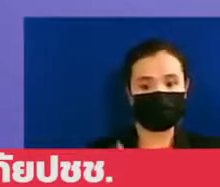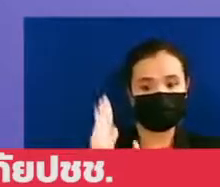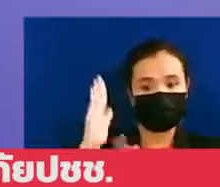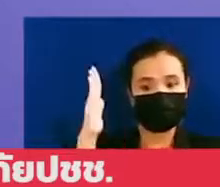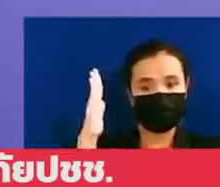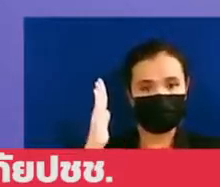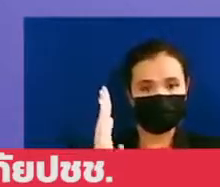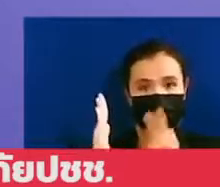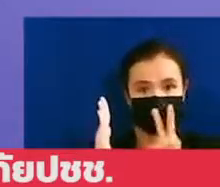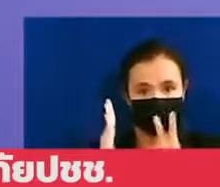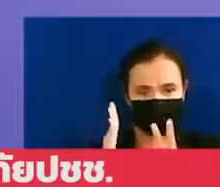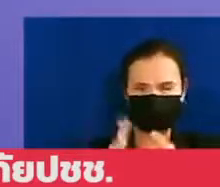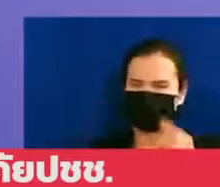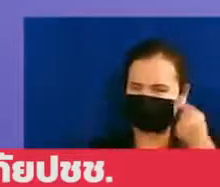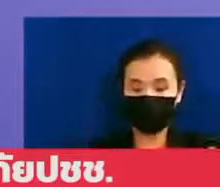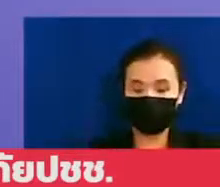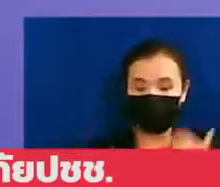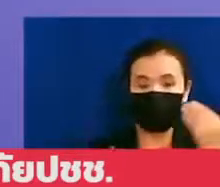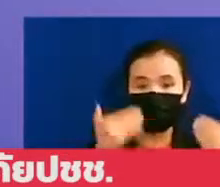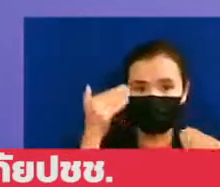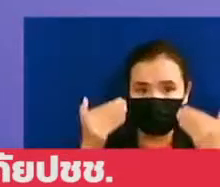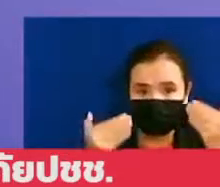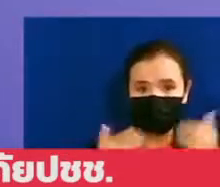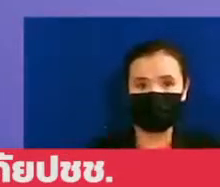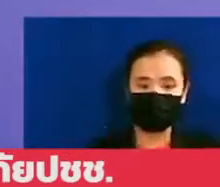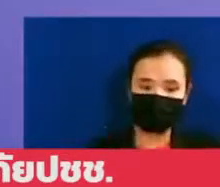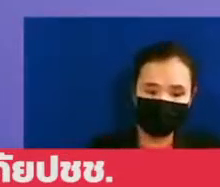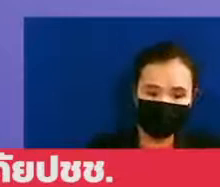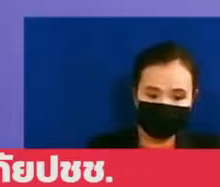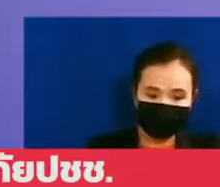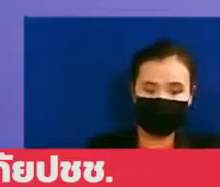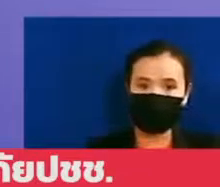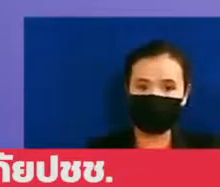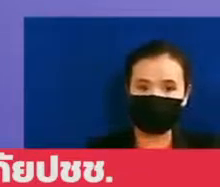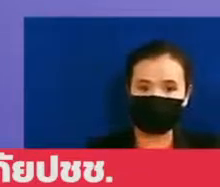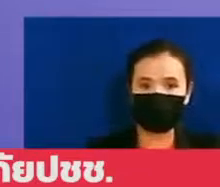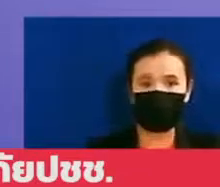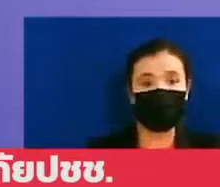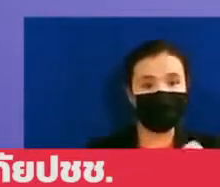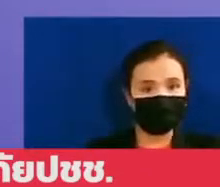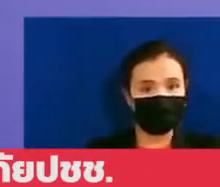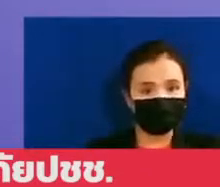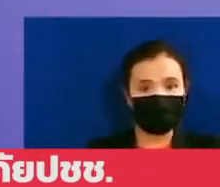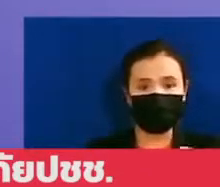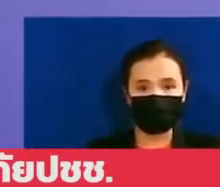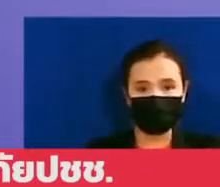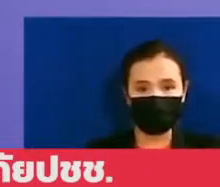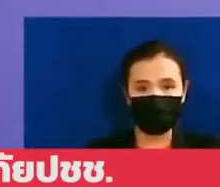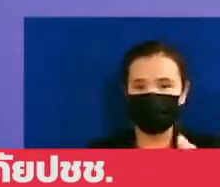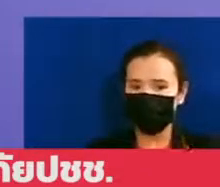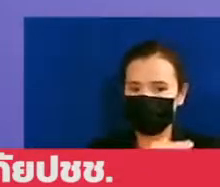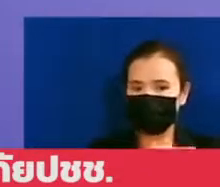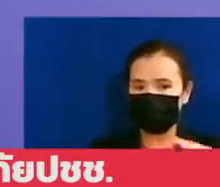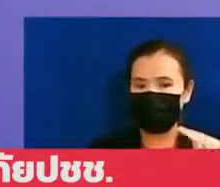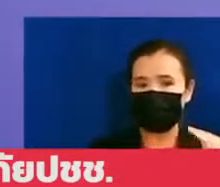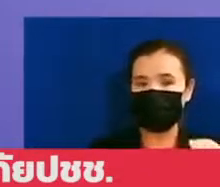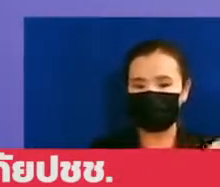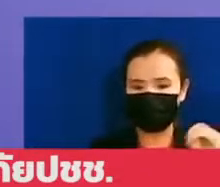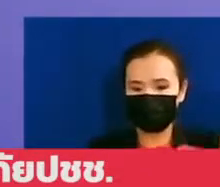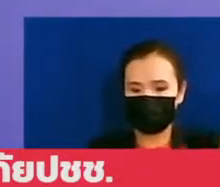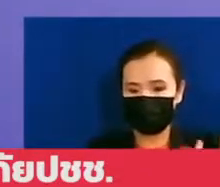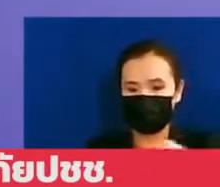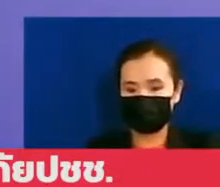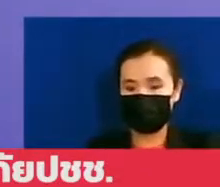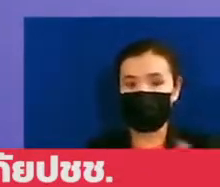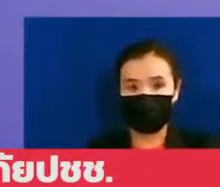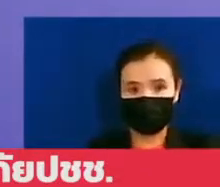ำการเฝ้าระวังตรวจเชิงรุกระหว่างวันที่5เมษายนถึง5พฤษภาคมในสถานบันเทิงสถานประกอบการตลาดชุมชนและ